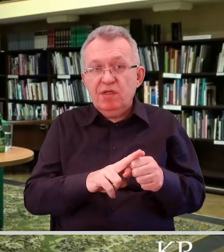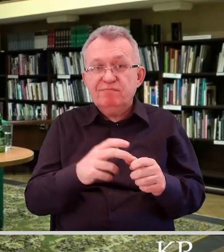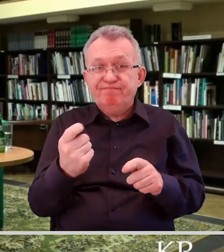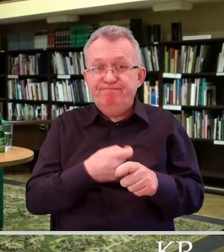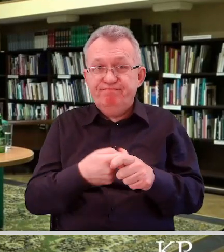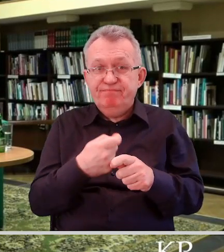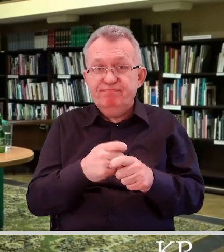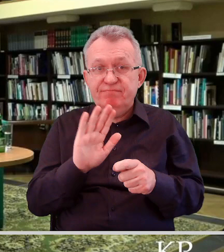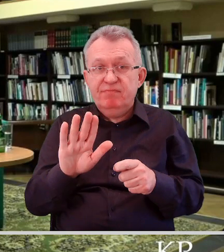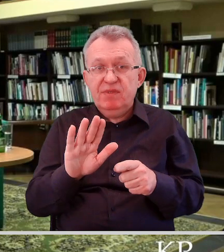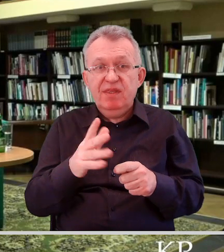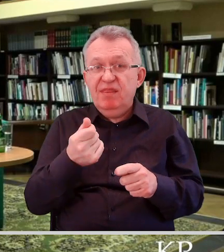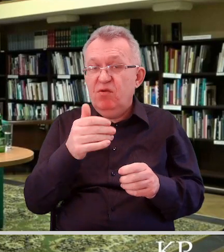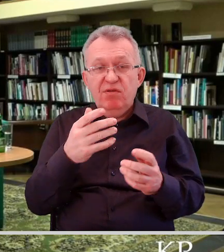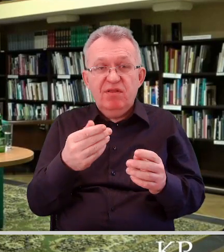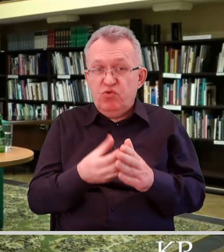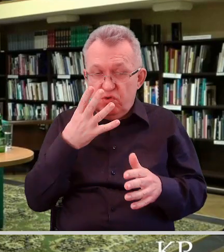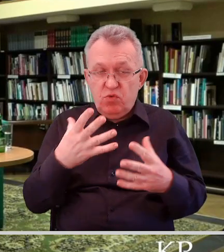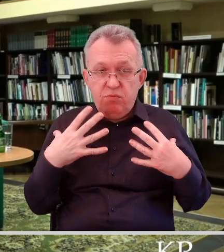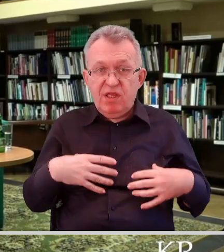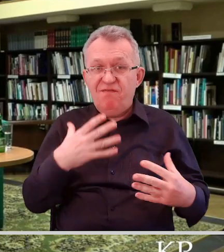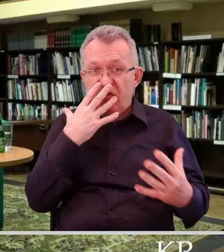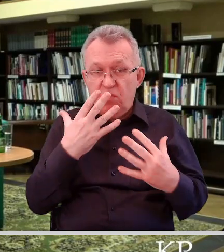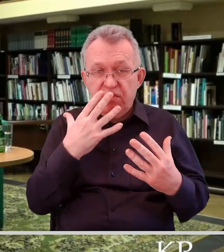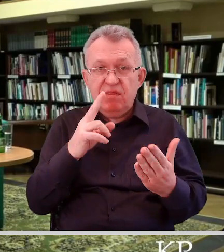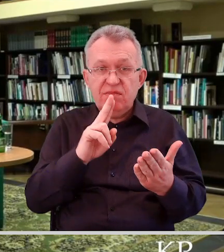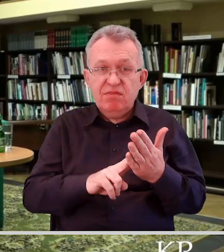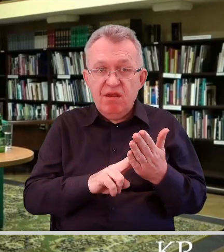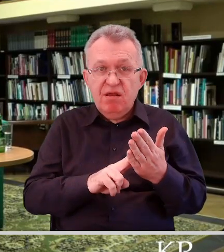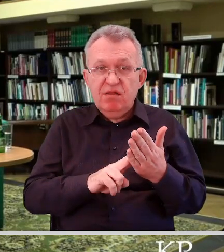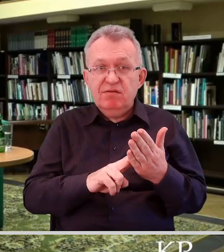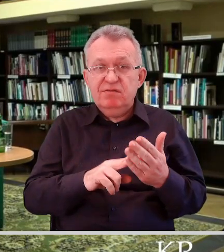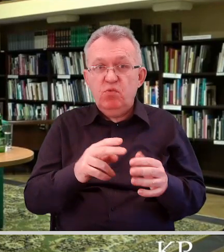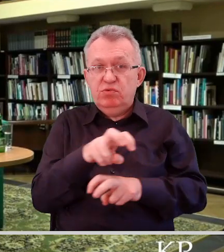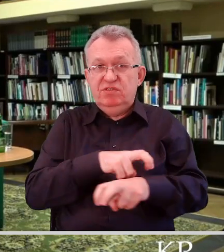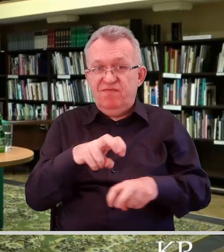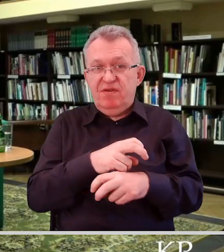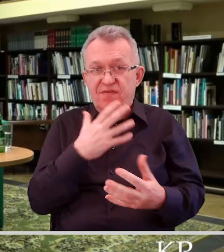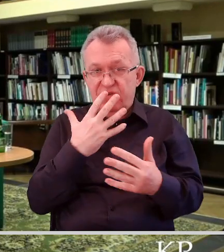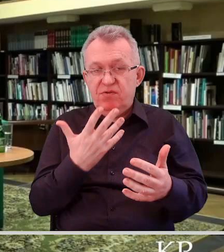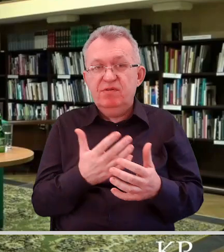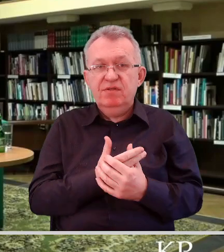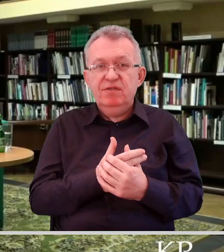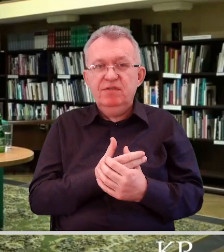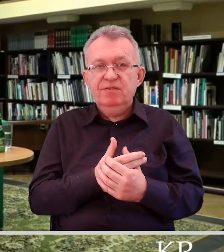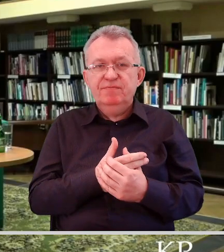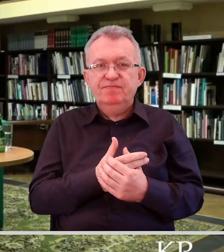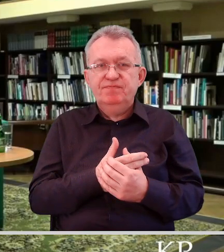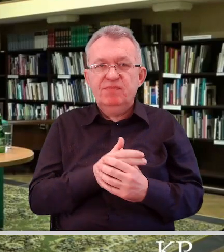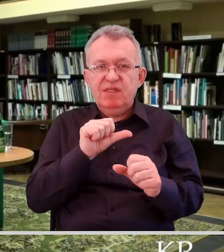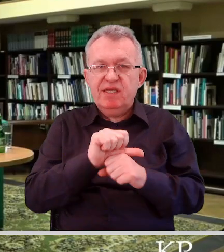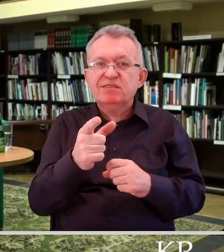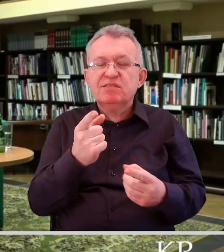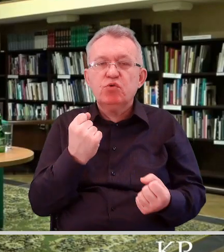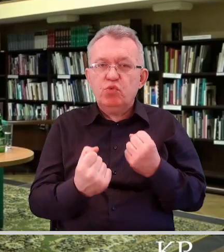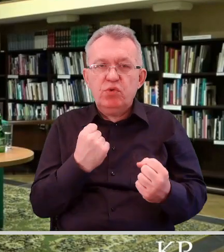szyją nietanie ubrania wyglądające na te z drugiej ręki, więc to jest niezwykle